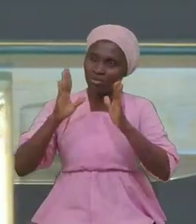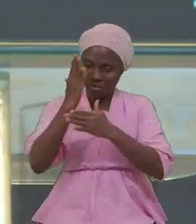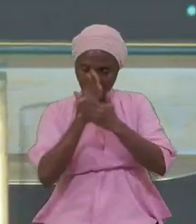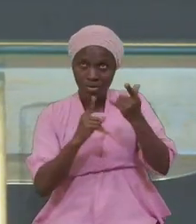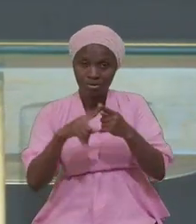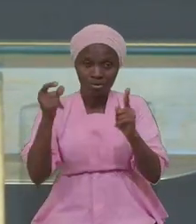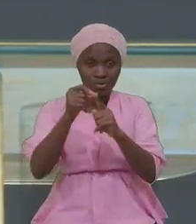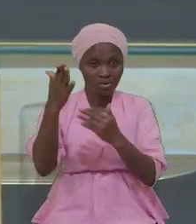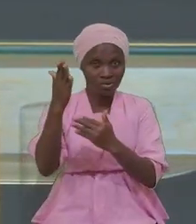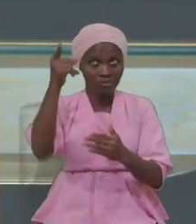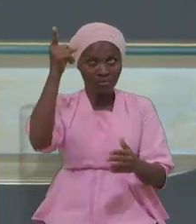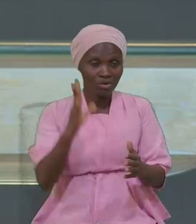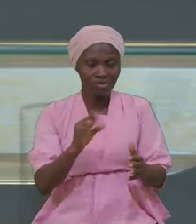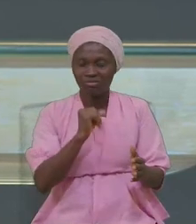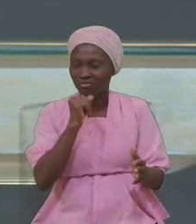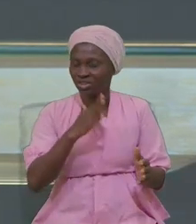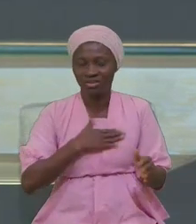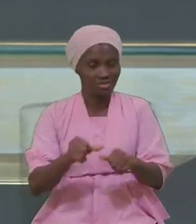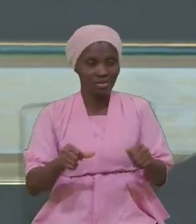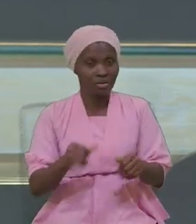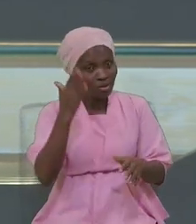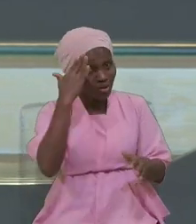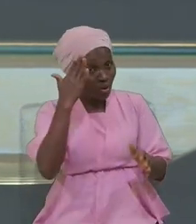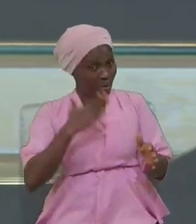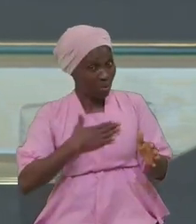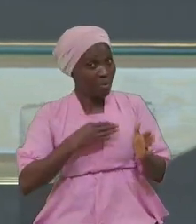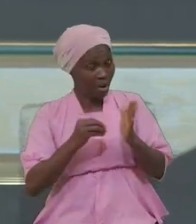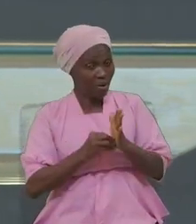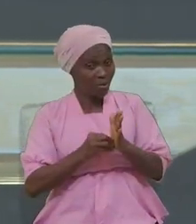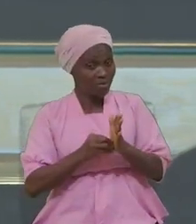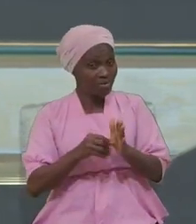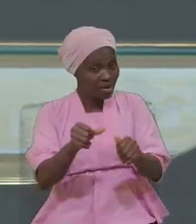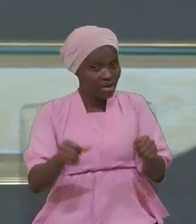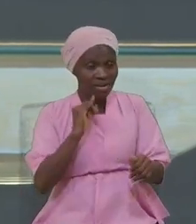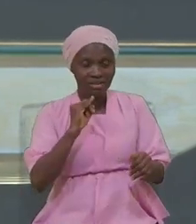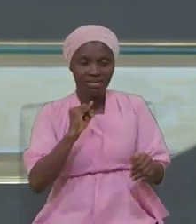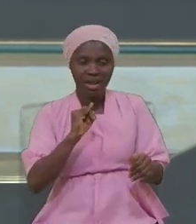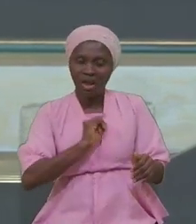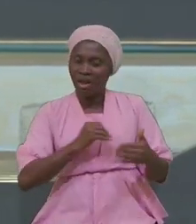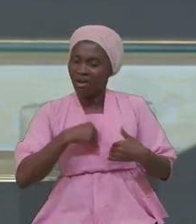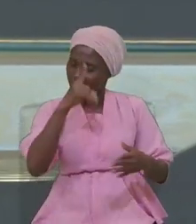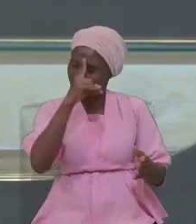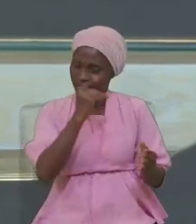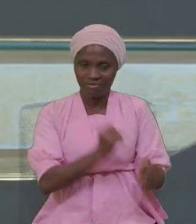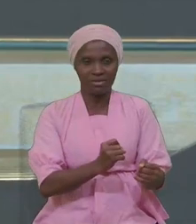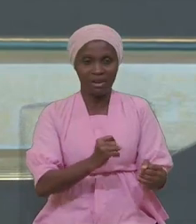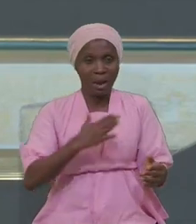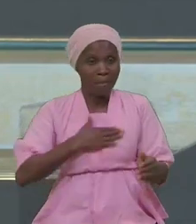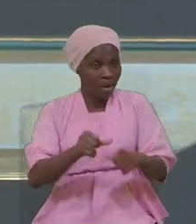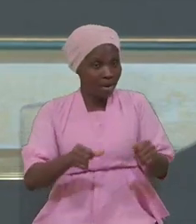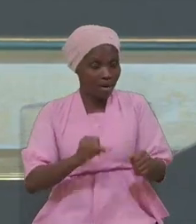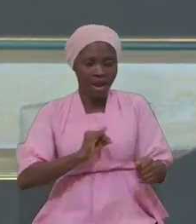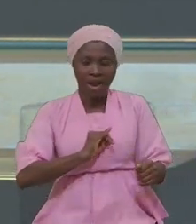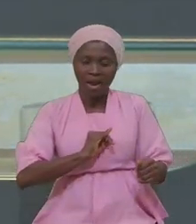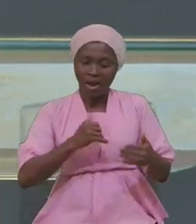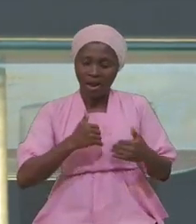n'est pas mon expertise. Est-ce que tu connais mon domaine? Mon domaine, c'est la foi. La foi est mon domaine. Je crois la guérison,